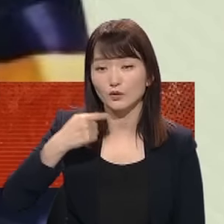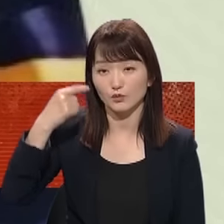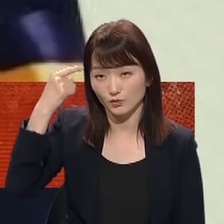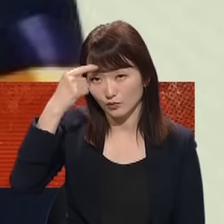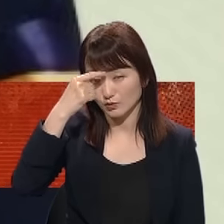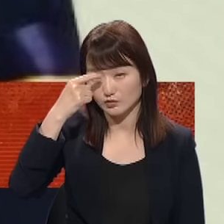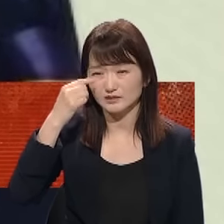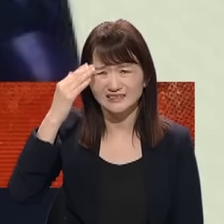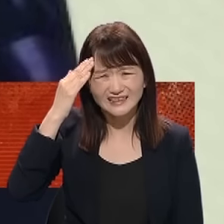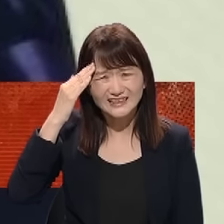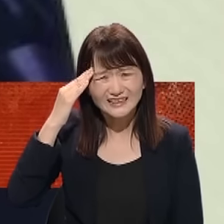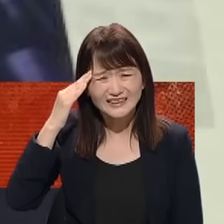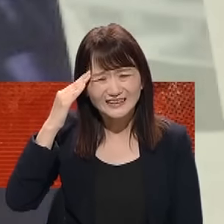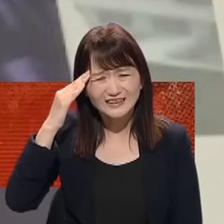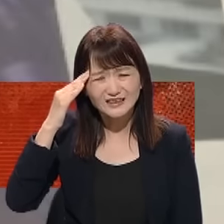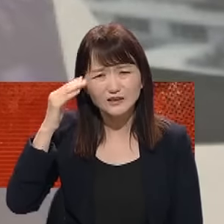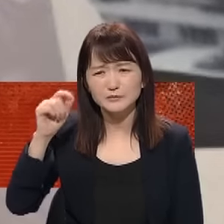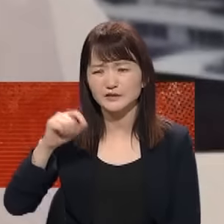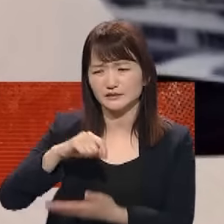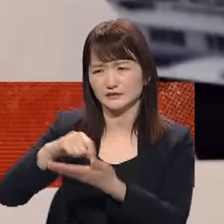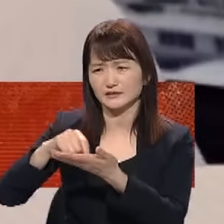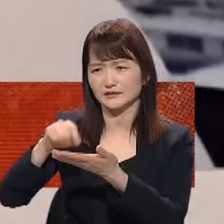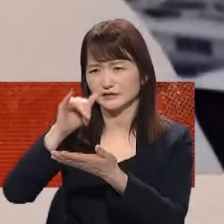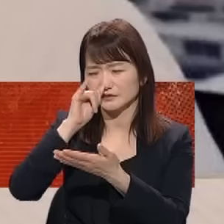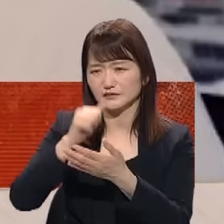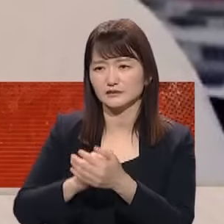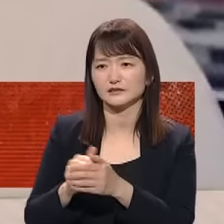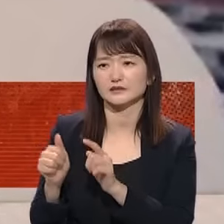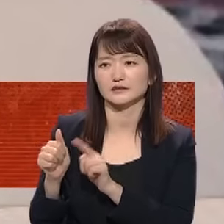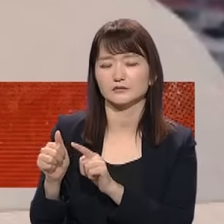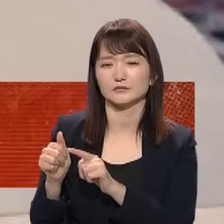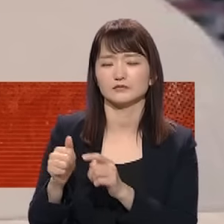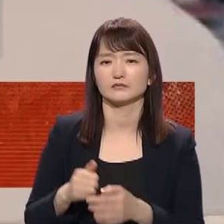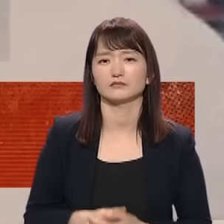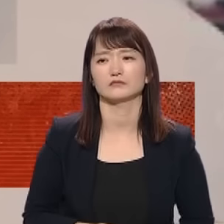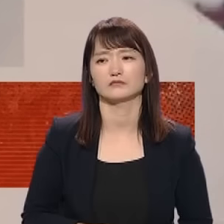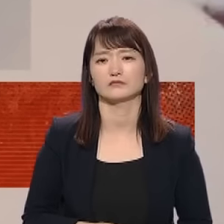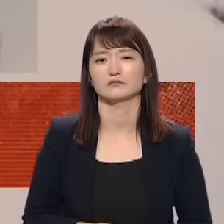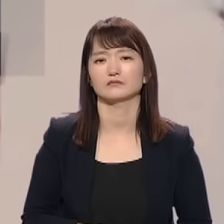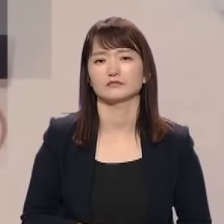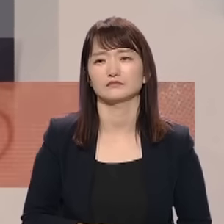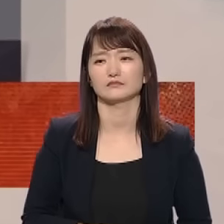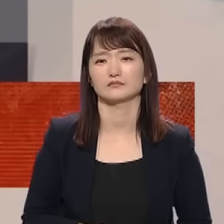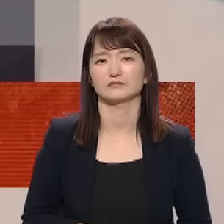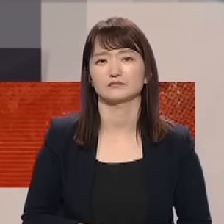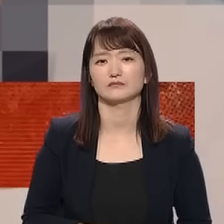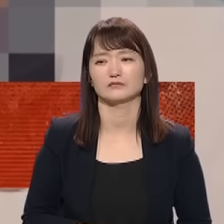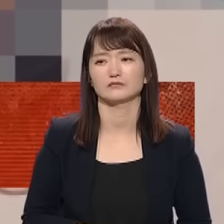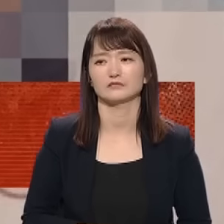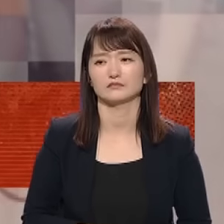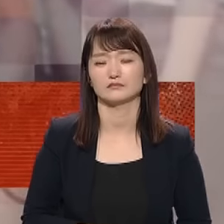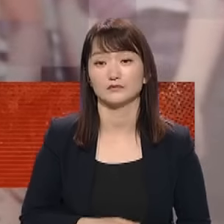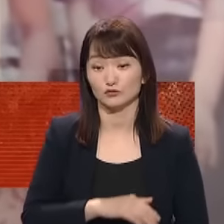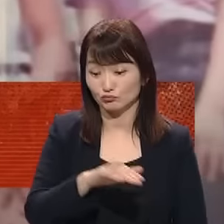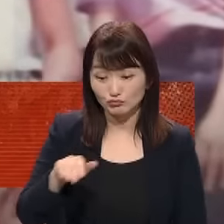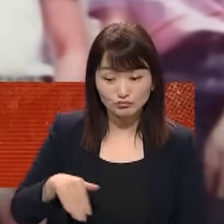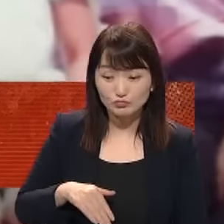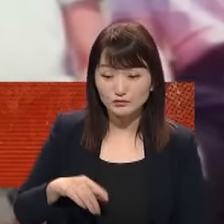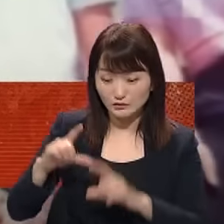한 그 80세 이상 된 그 남성인데 검은 칠을 다 해놨어요. 그러니까 저희가 한 게